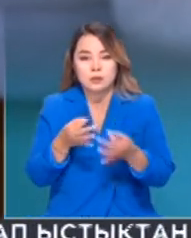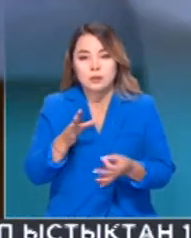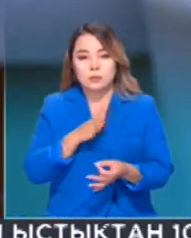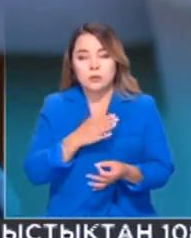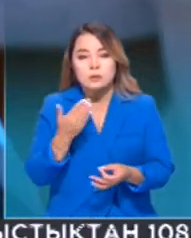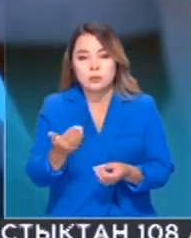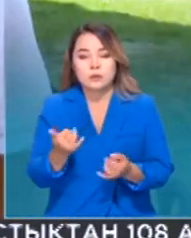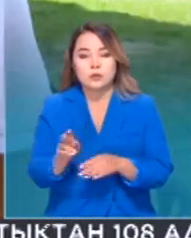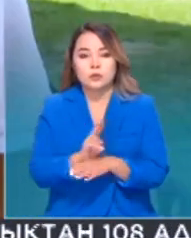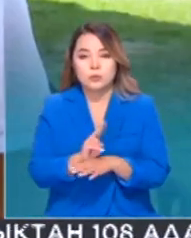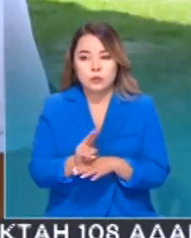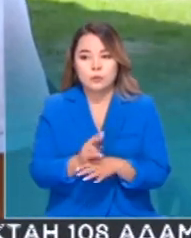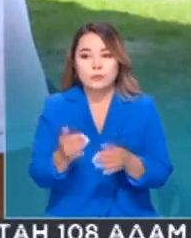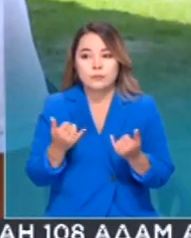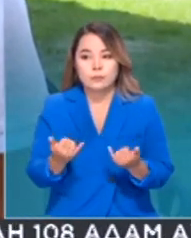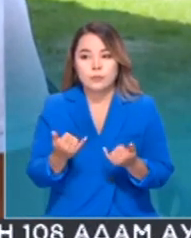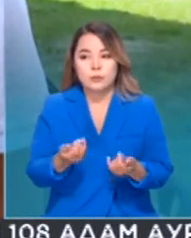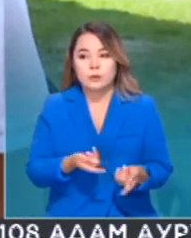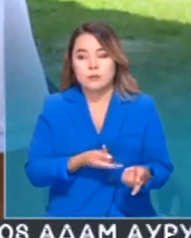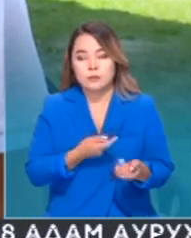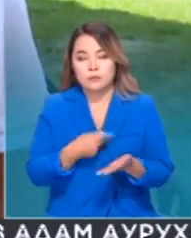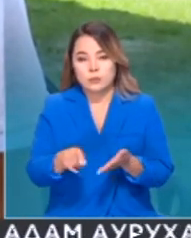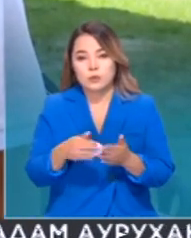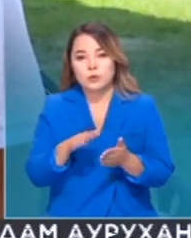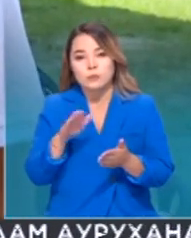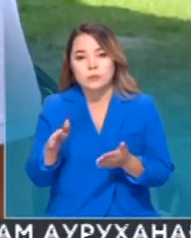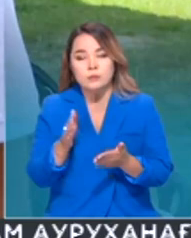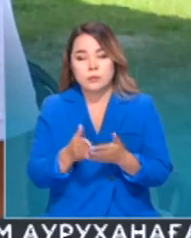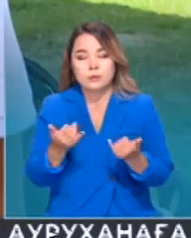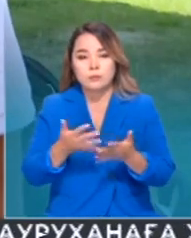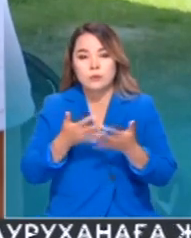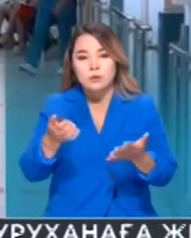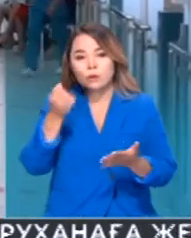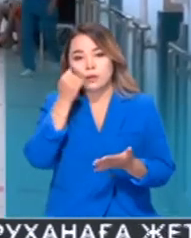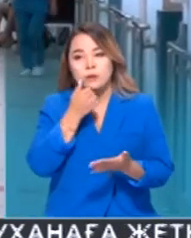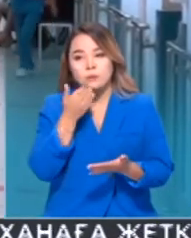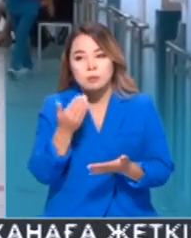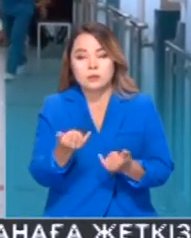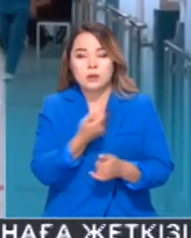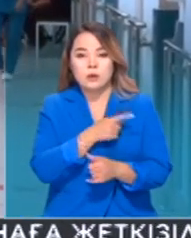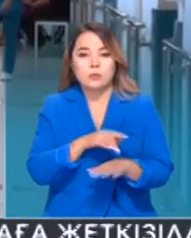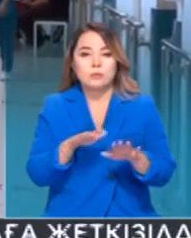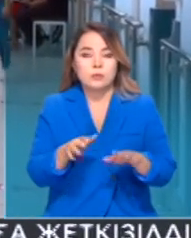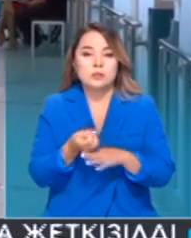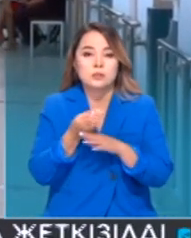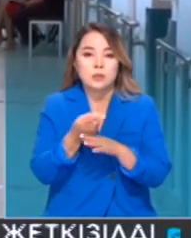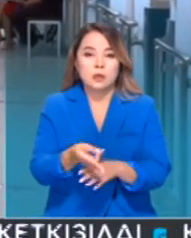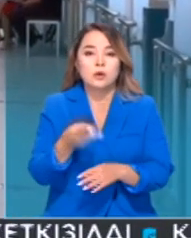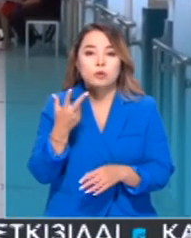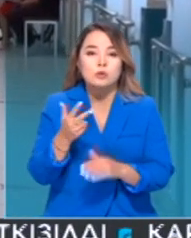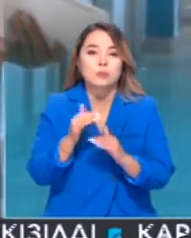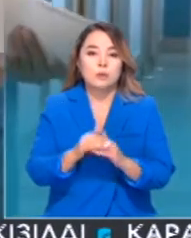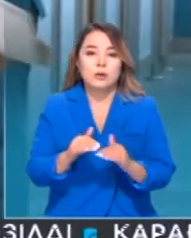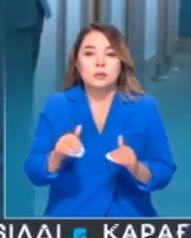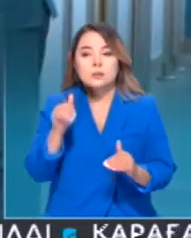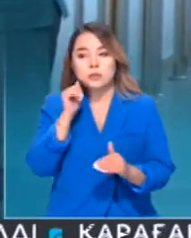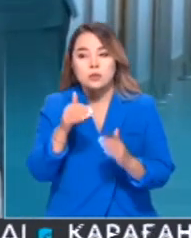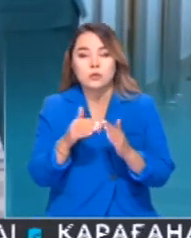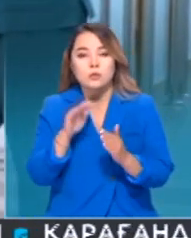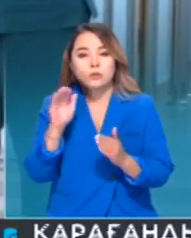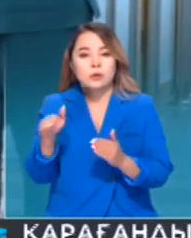Содан емделіп, бүгін міне алып шықтым баламды. Аллаға шүкір, мыңда бір рахмет. Ауруханада жатқан тағы 3 бала ертең